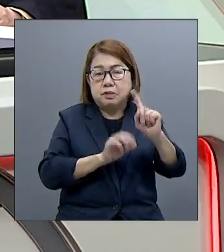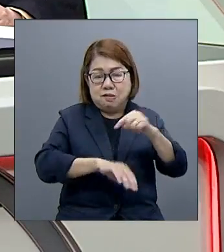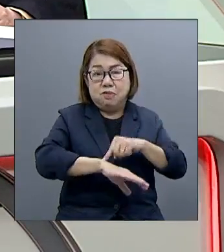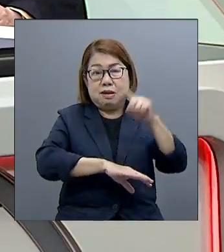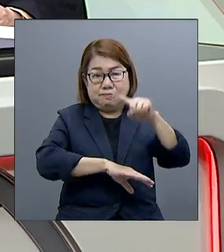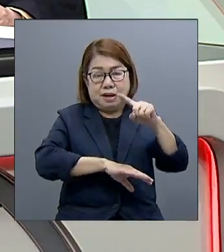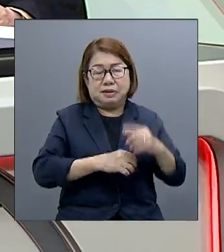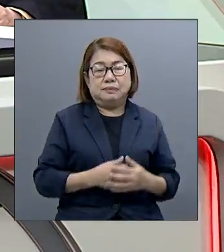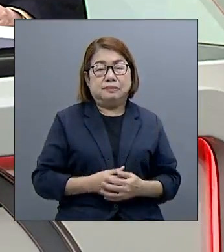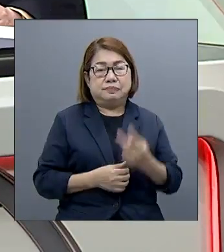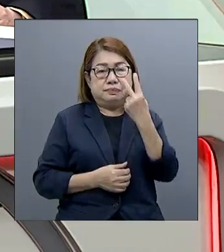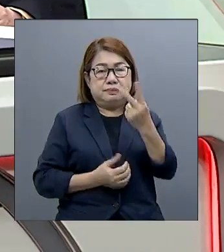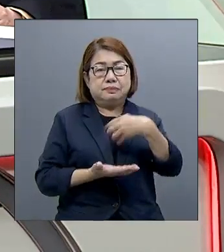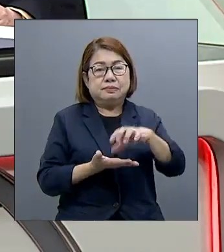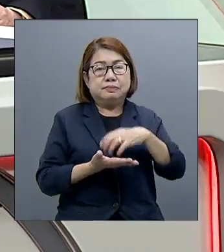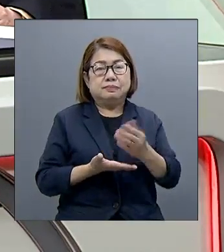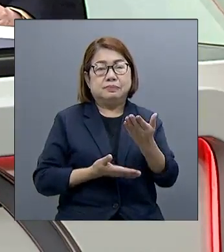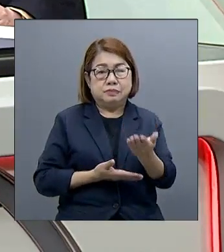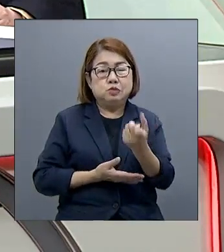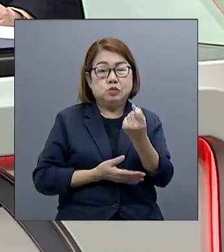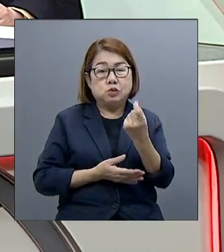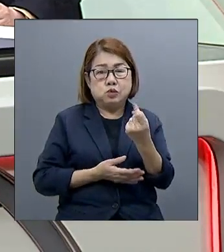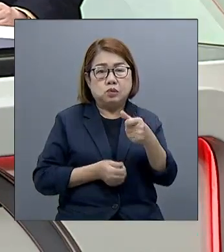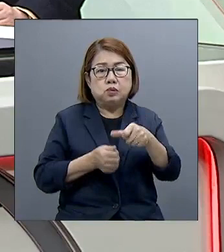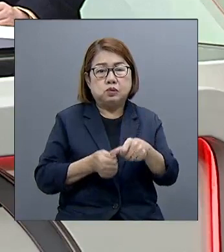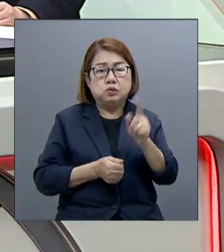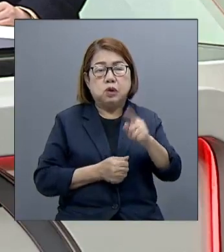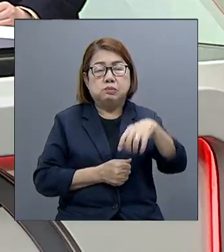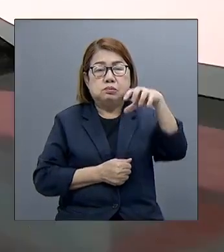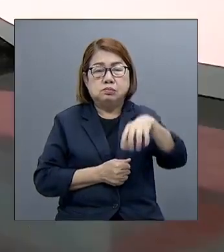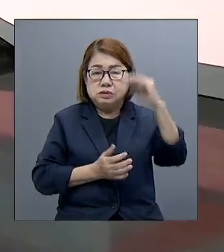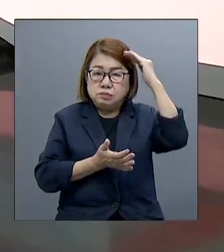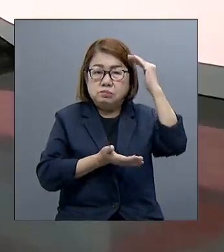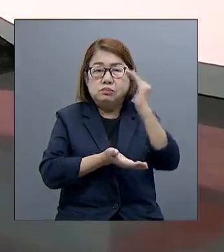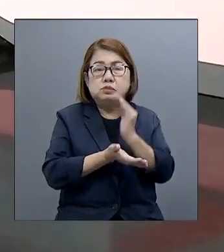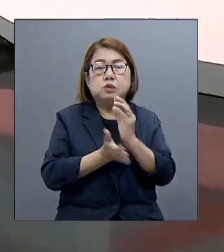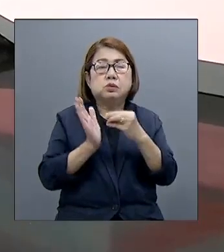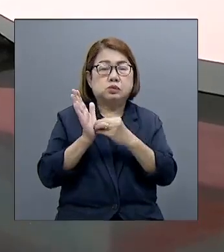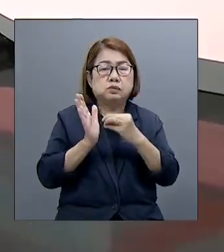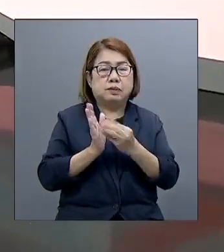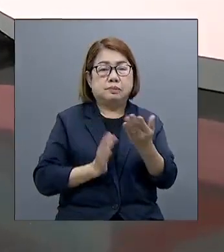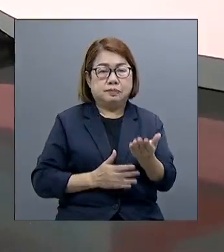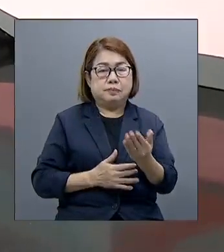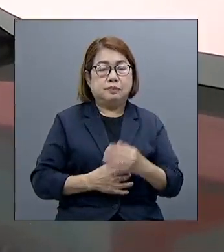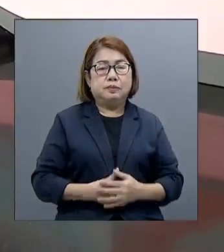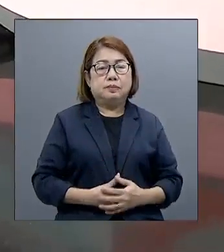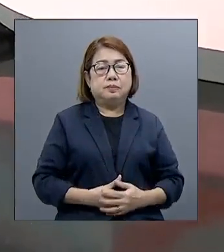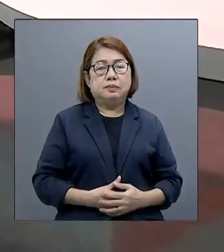คะติดตามจากคุณกิติพรบุญอุ้มค่ะรายงานสดเข้ามาจากกองบังคับการสืบสวนสอบสวนนครบาลค่ะเชิญค่ะ